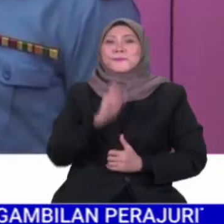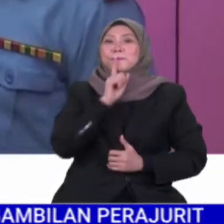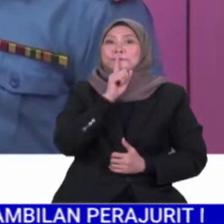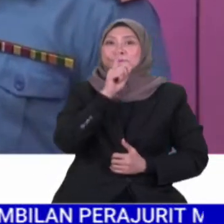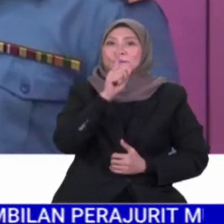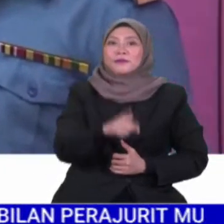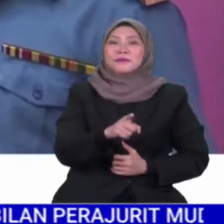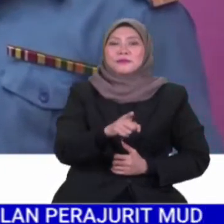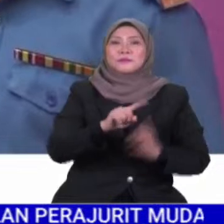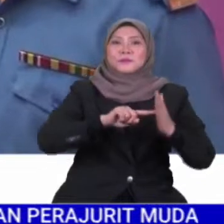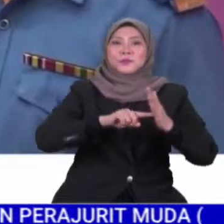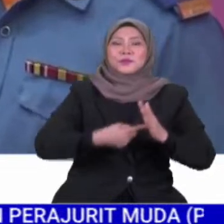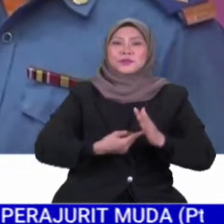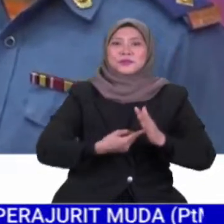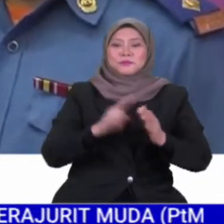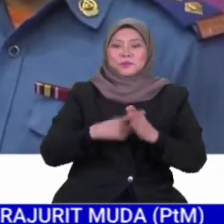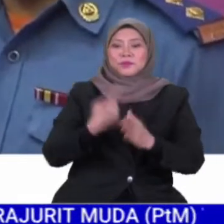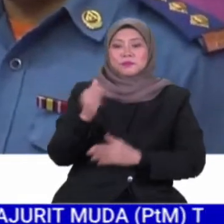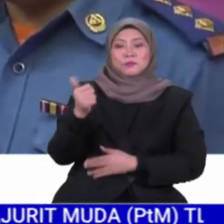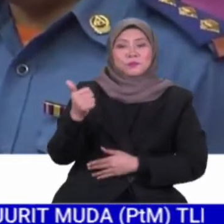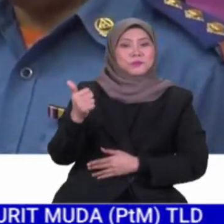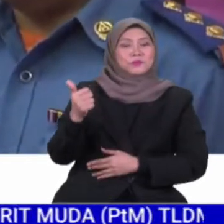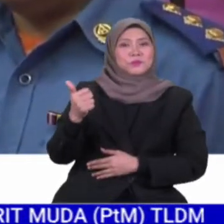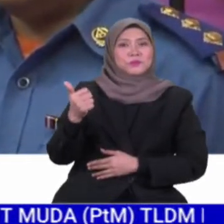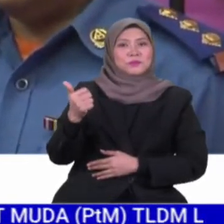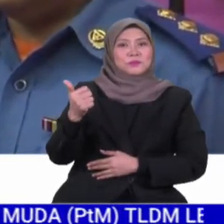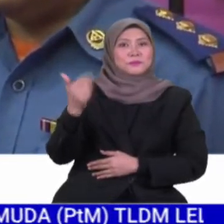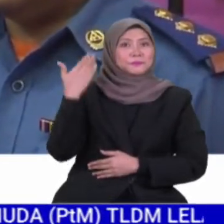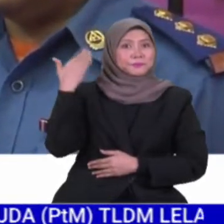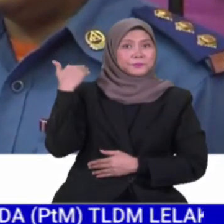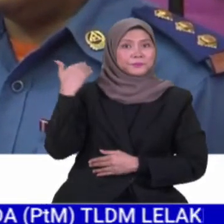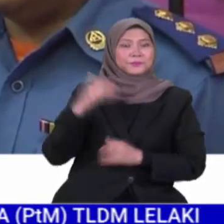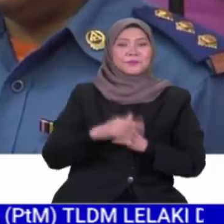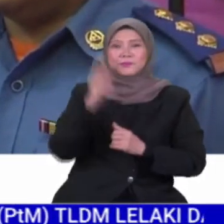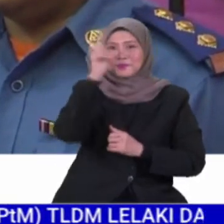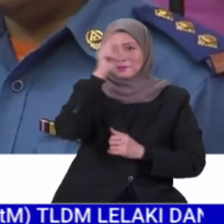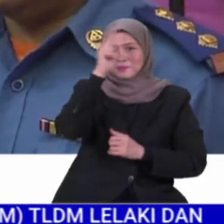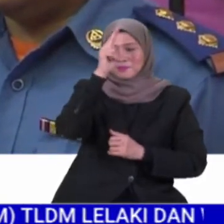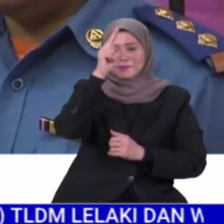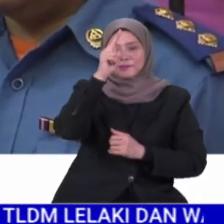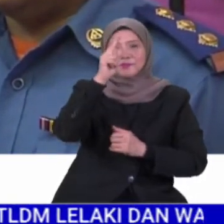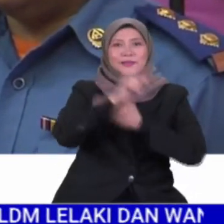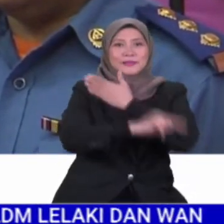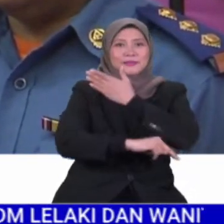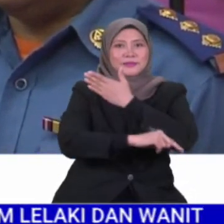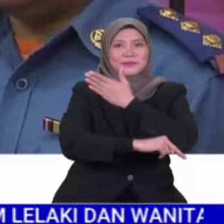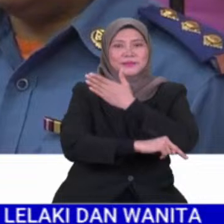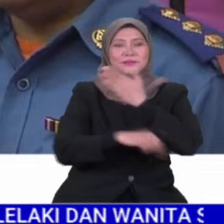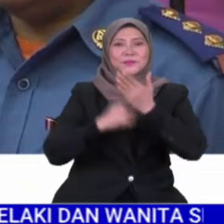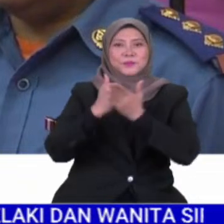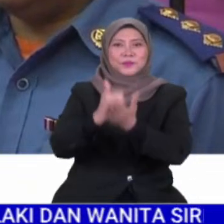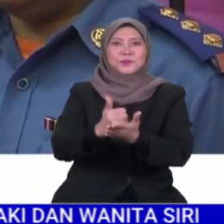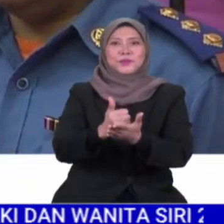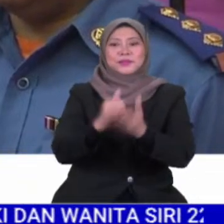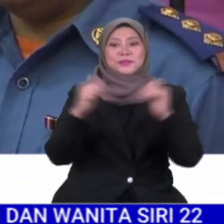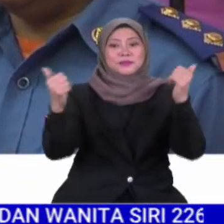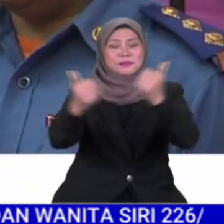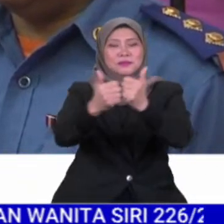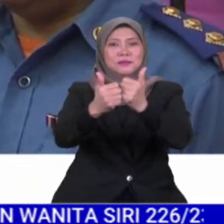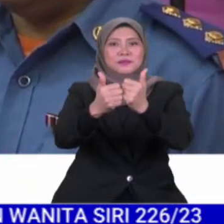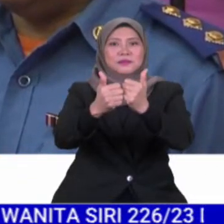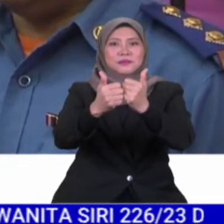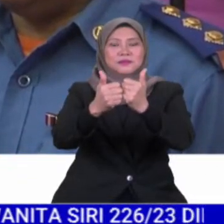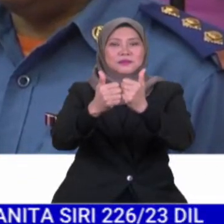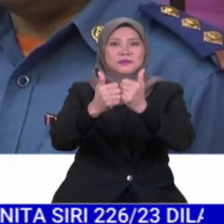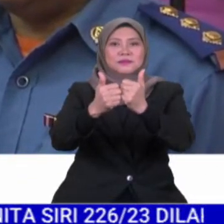Sebenarnya semenjak bulan 10, pihak kerajaan negeri dengan bantuan agensi, kita